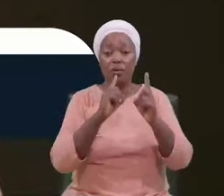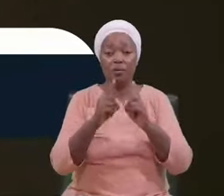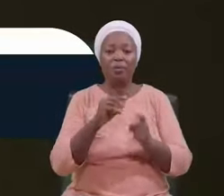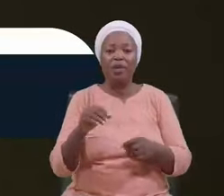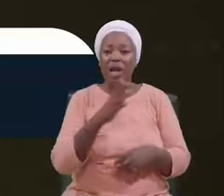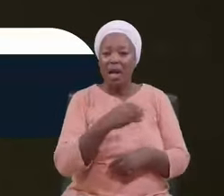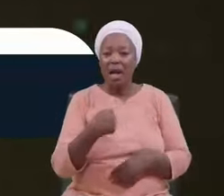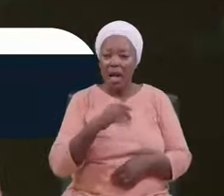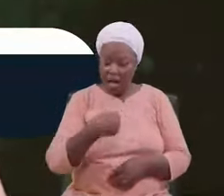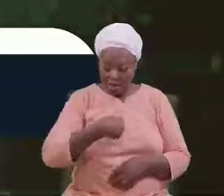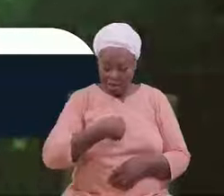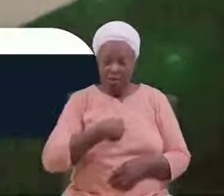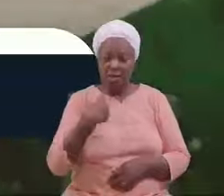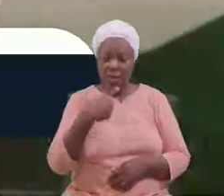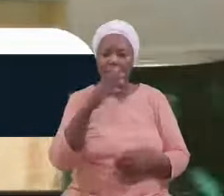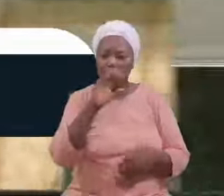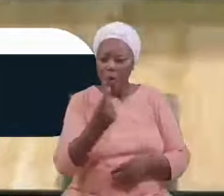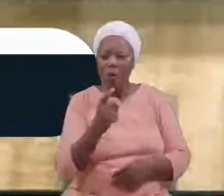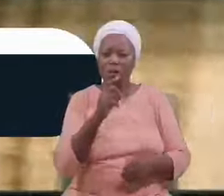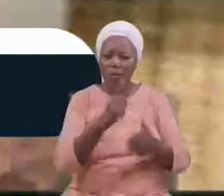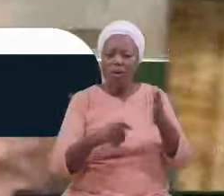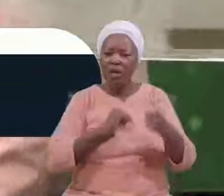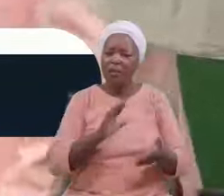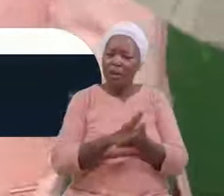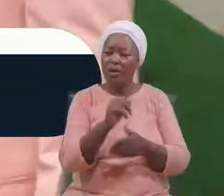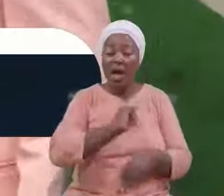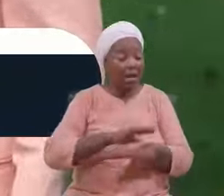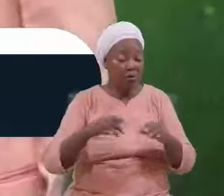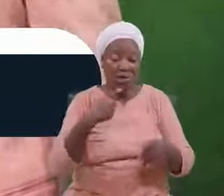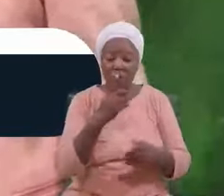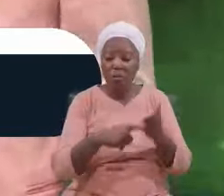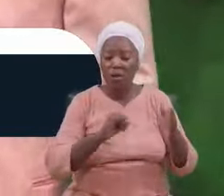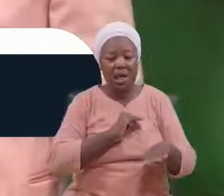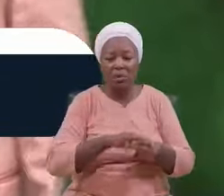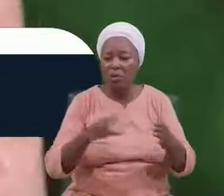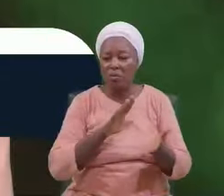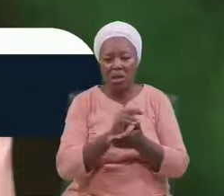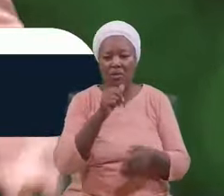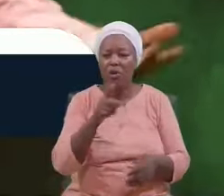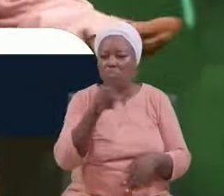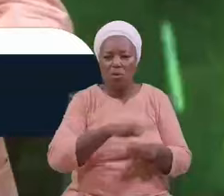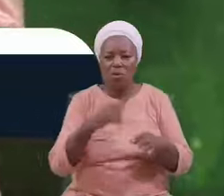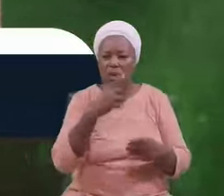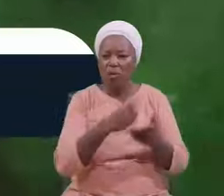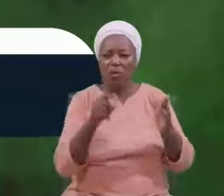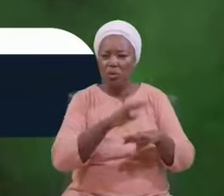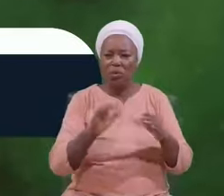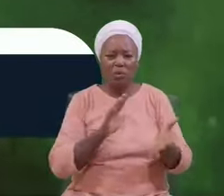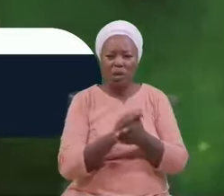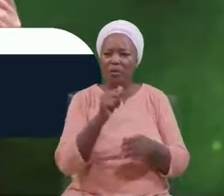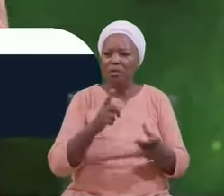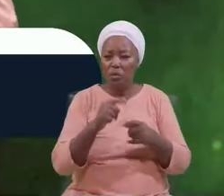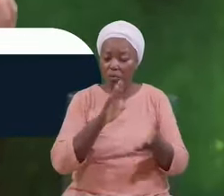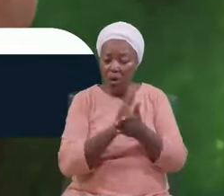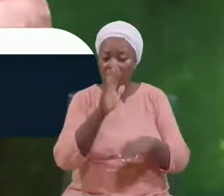Je dis ce qui est ma croyance. Je ne dis pas ce qui n'est pas ma croyance. Vous ne dites pas ce que vous croyez. Vous